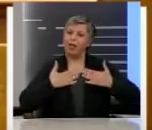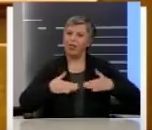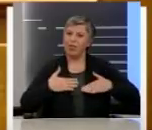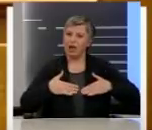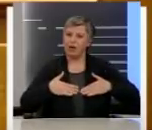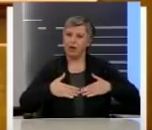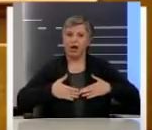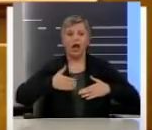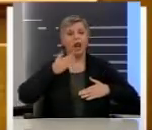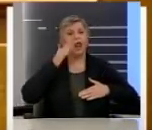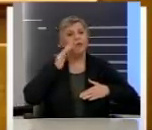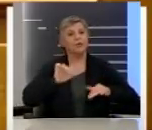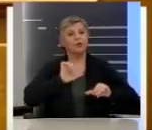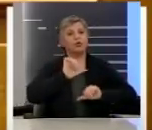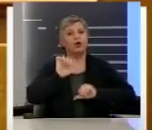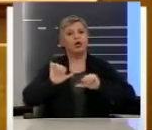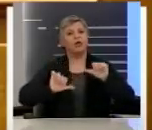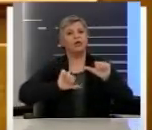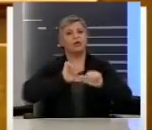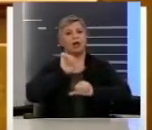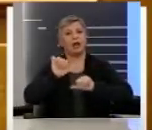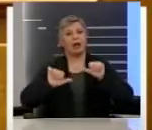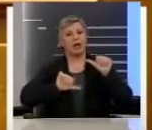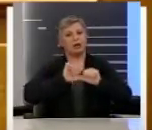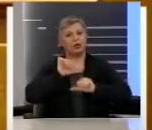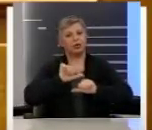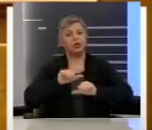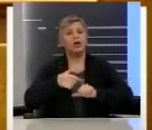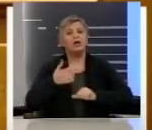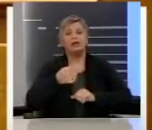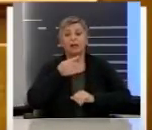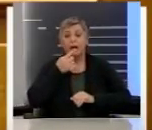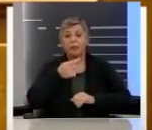σημαντική νομοθετική πρωτοβουλία που αφορά τον αυτοπροσδιορισμό.